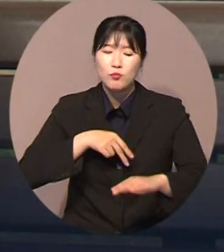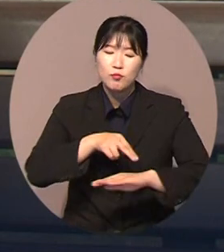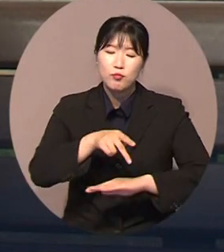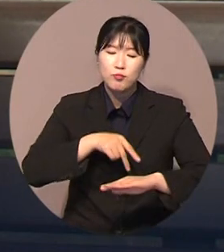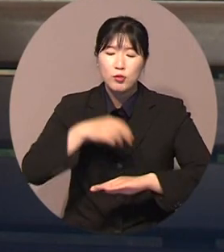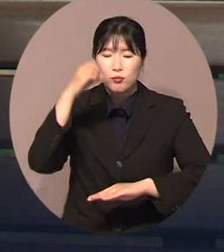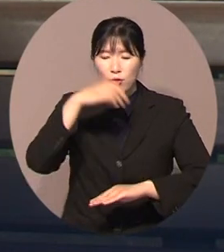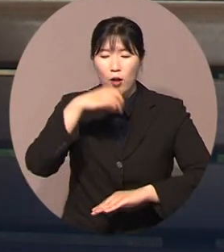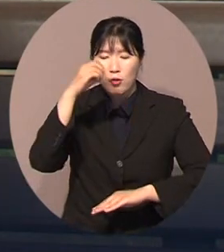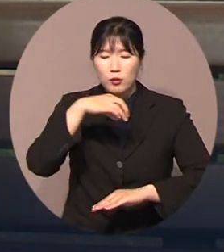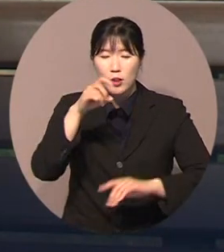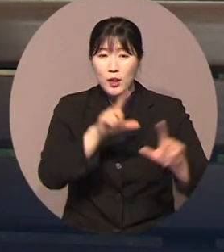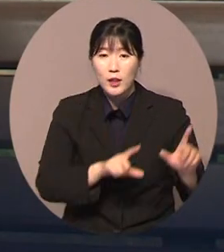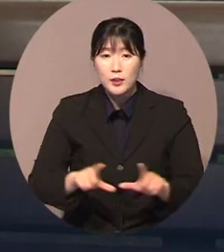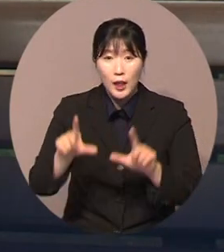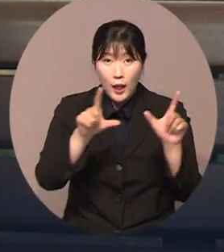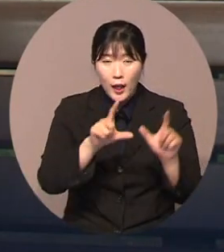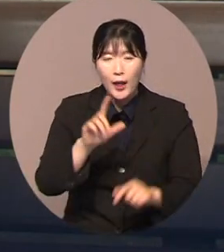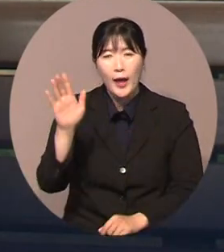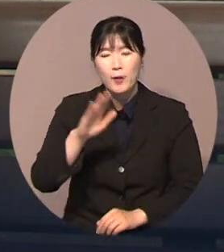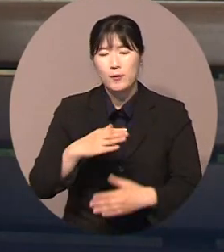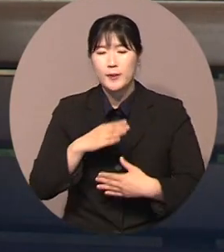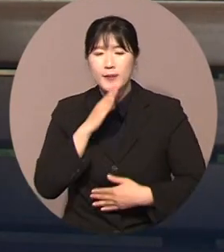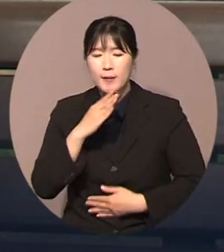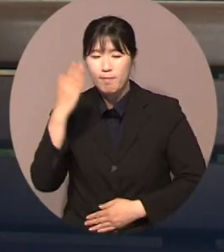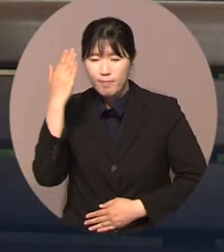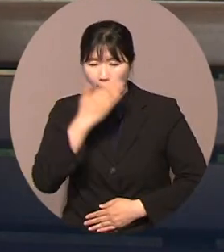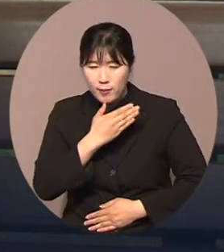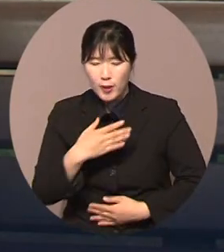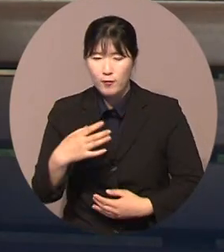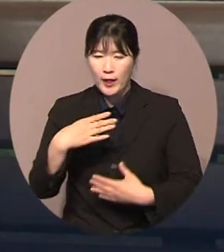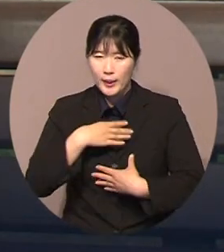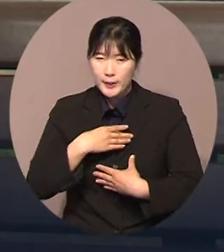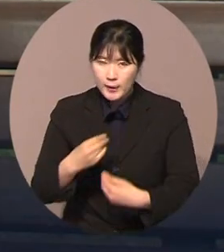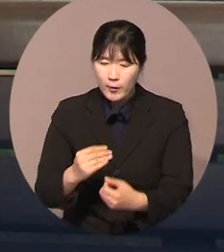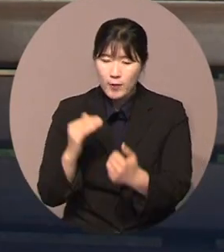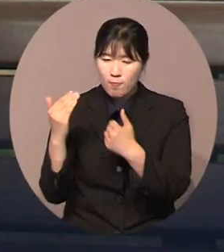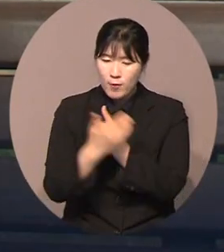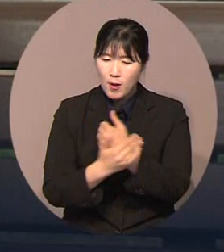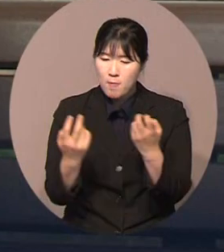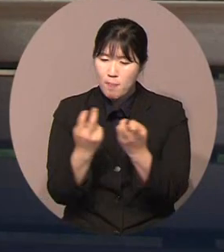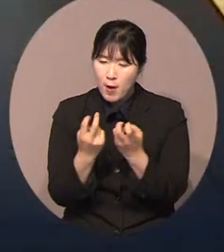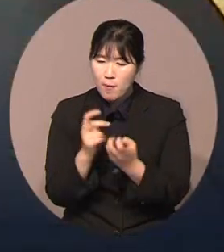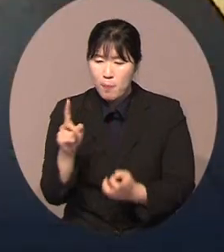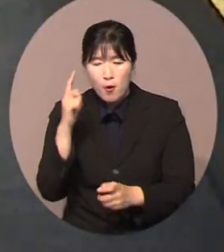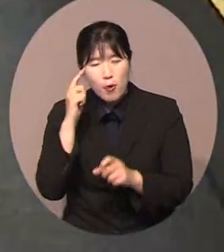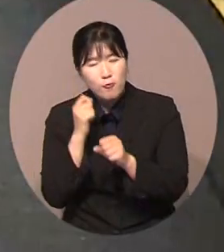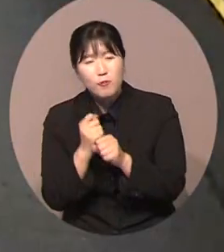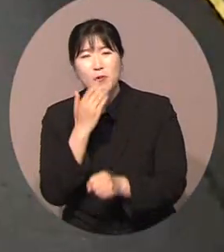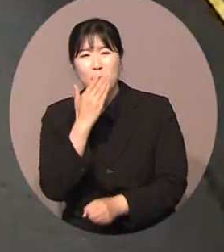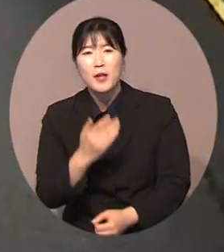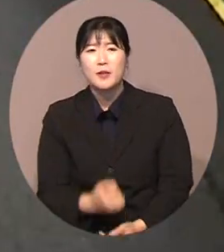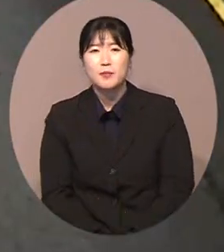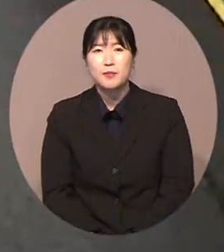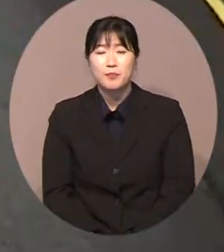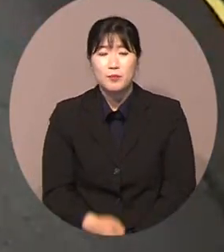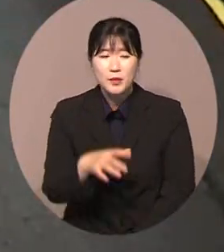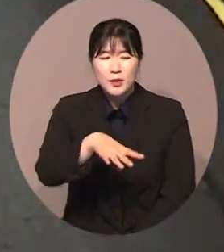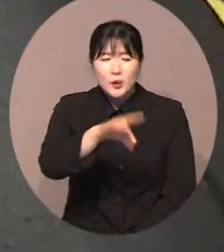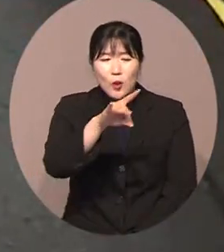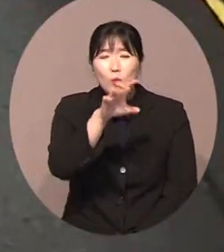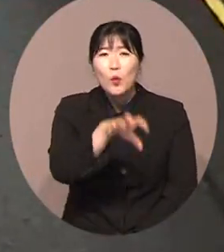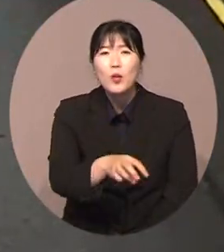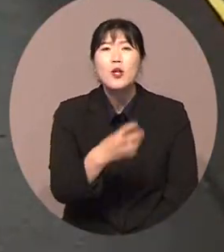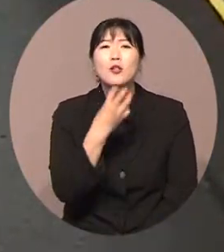좀 그냥 눈으로만 보는 게 아니라 내가 지킬 수 있게 이제 신고도 하고. 지난해 서울에서 처음